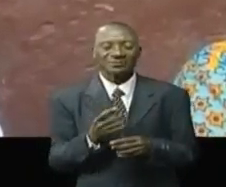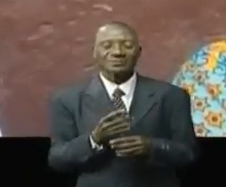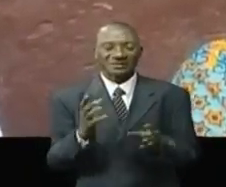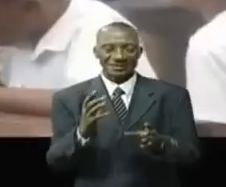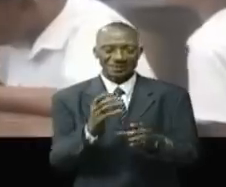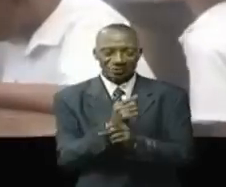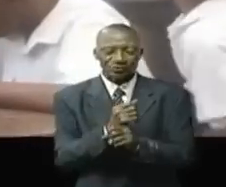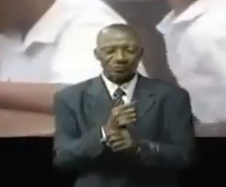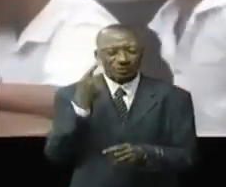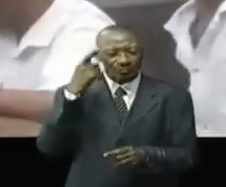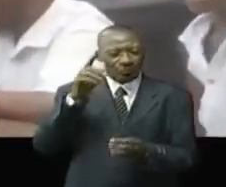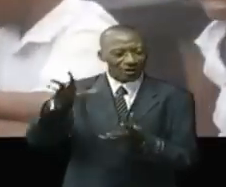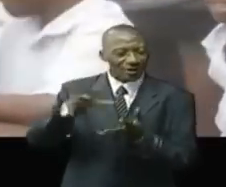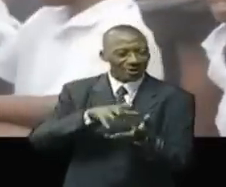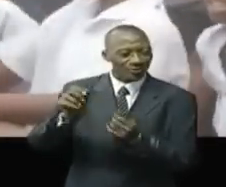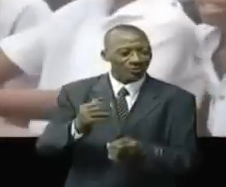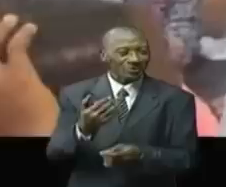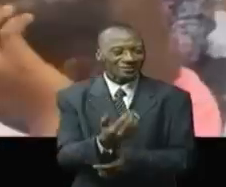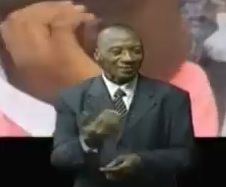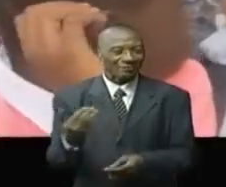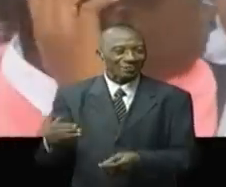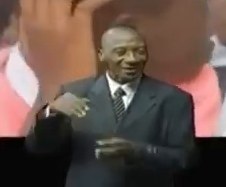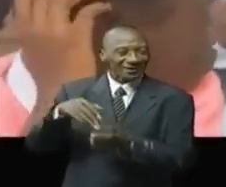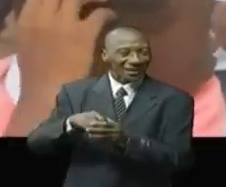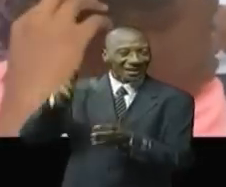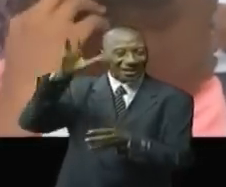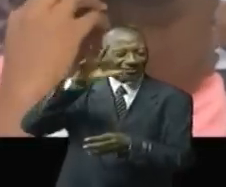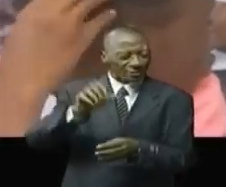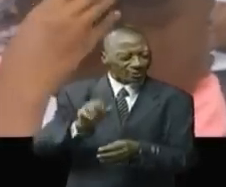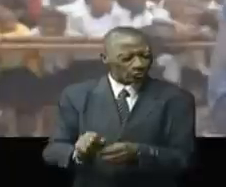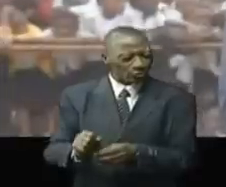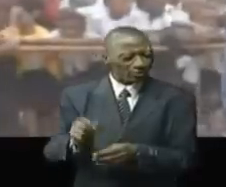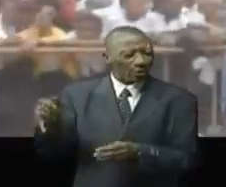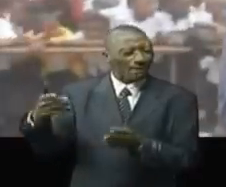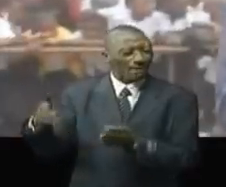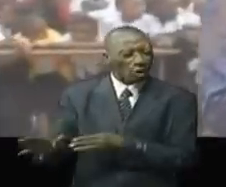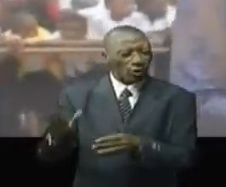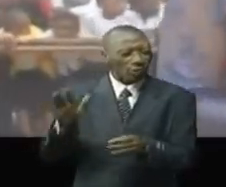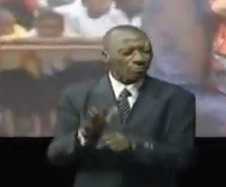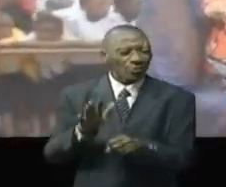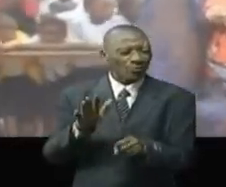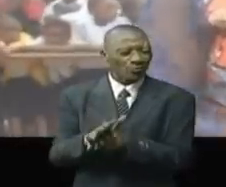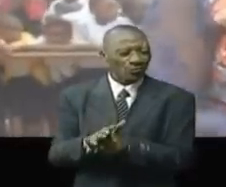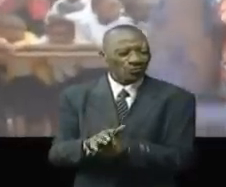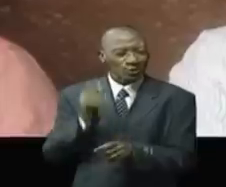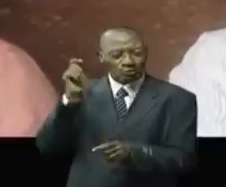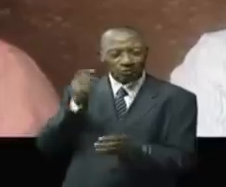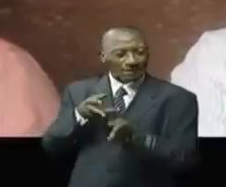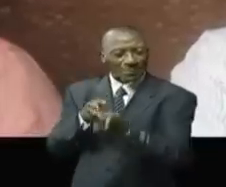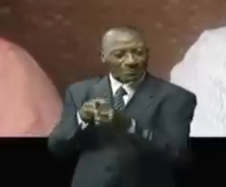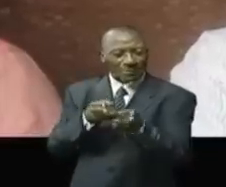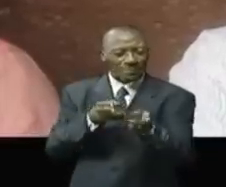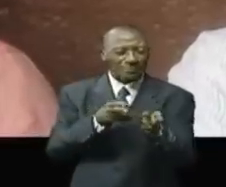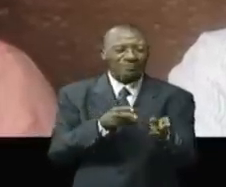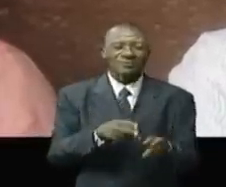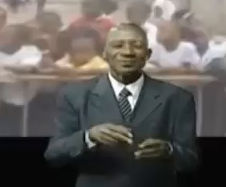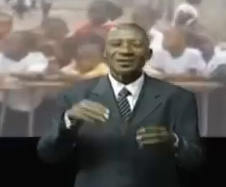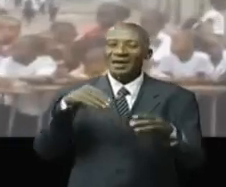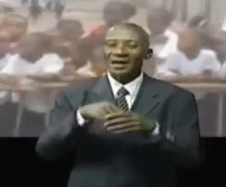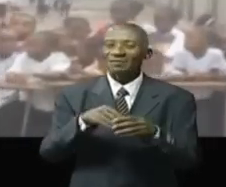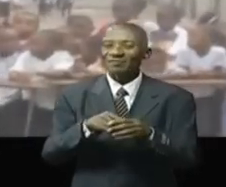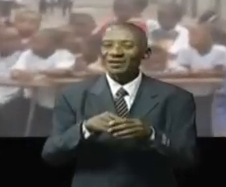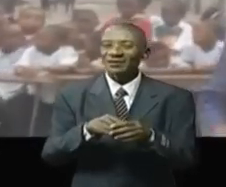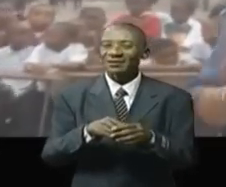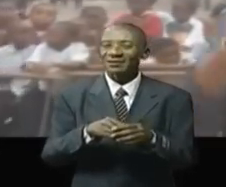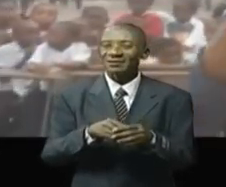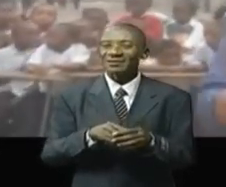massacre des Soweto qui a vu des enfants tomber sous le coup de balle des forces de l'ordre du régime de l'apartheid. Agnès Safi